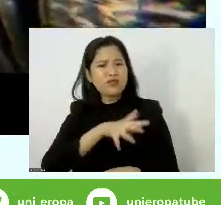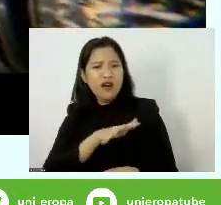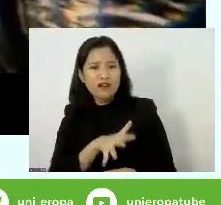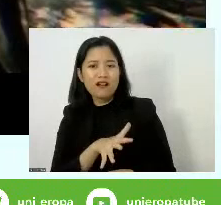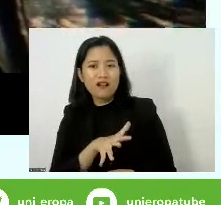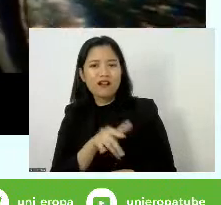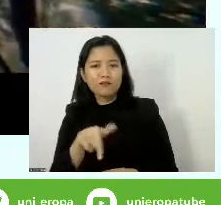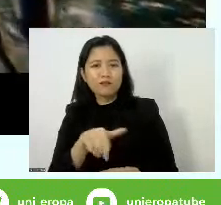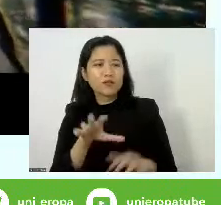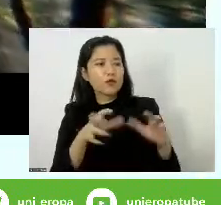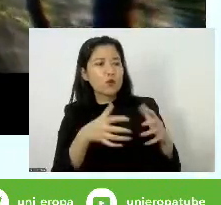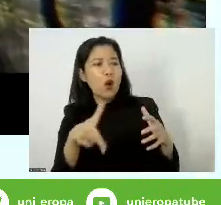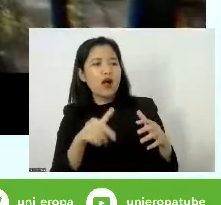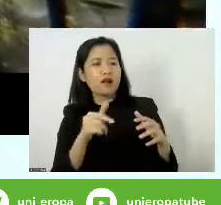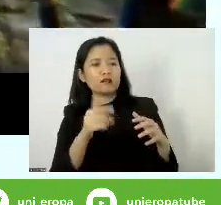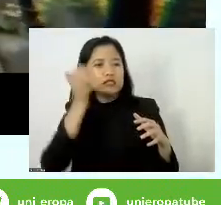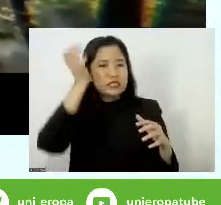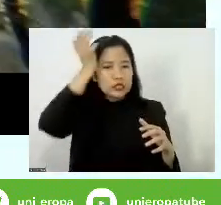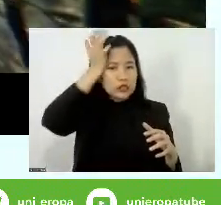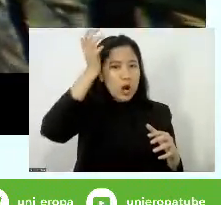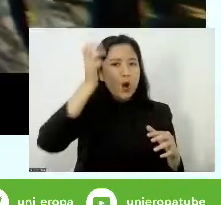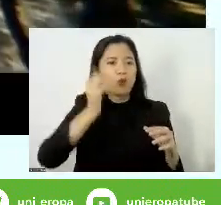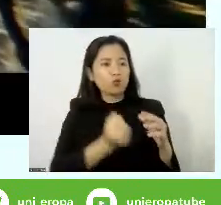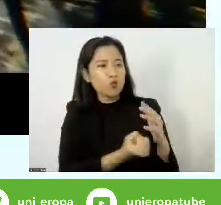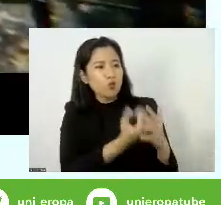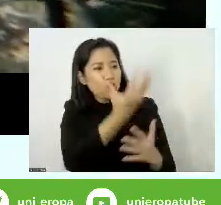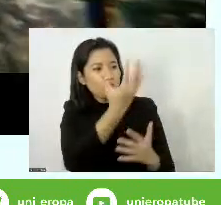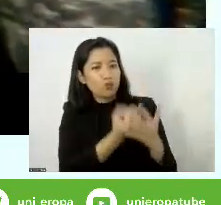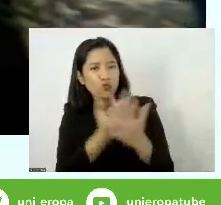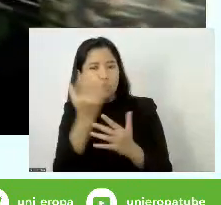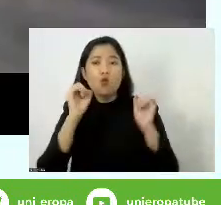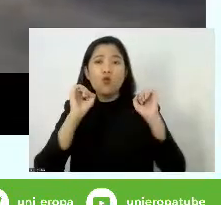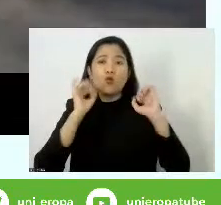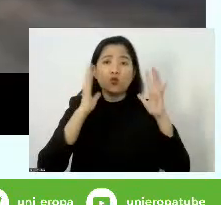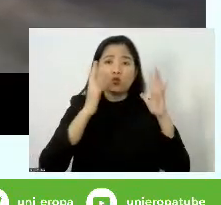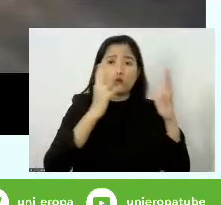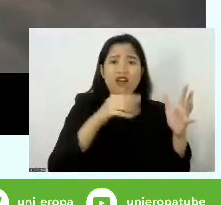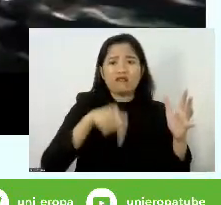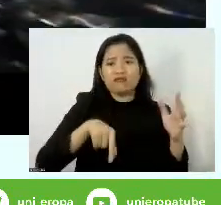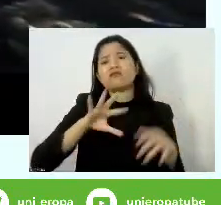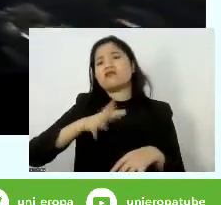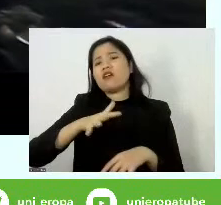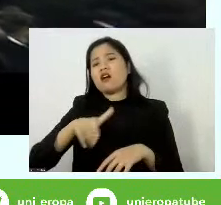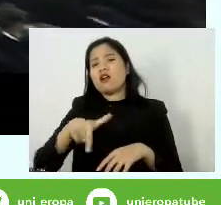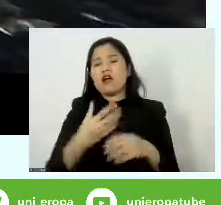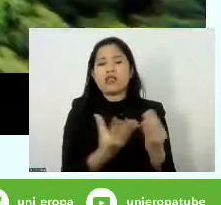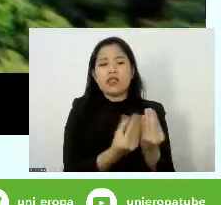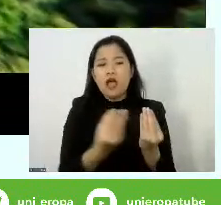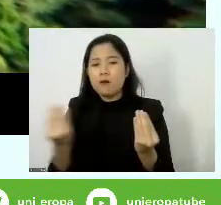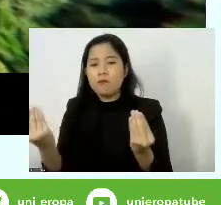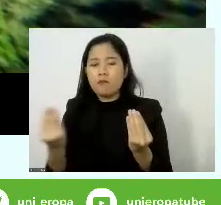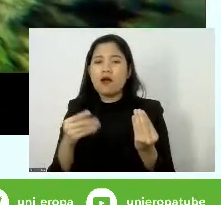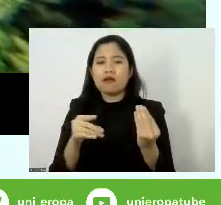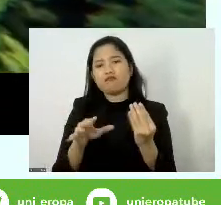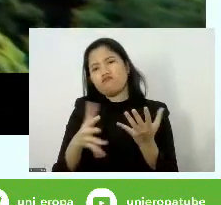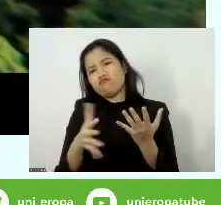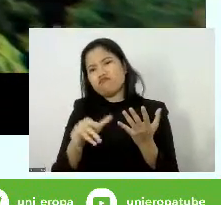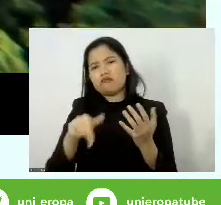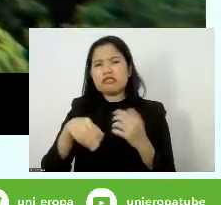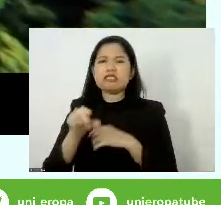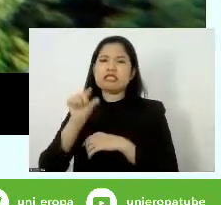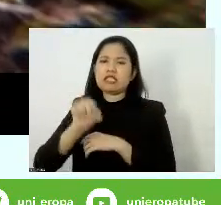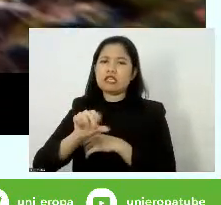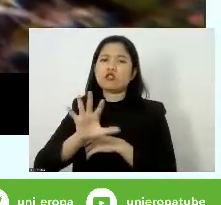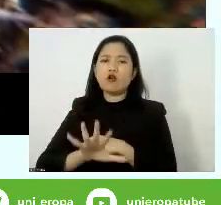ruang-ruang terbuka itu apalagi hutan gitu laman Yes walaupun sedekat mangrove dan lain-lain cuman sangat